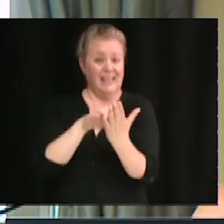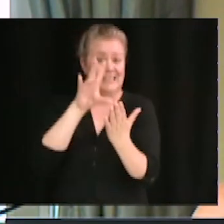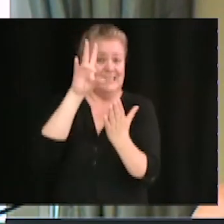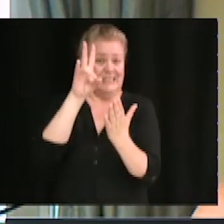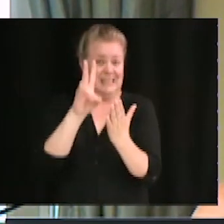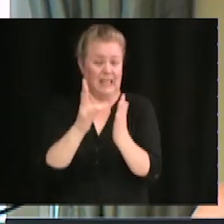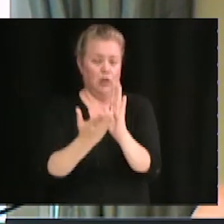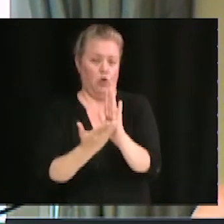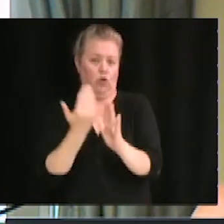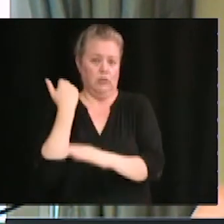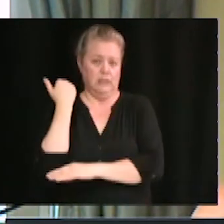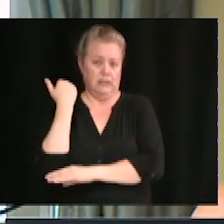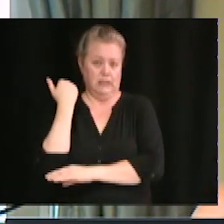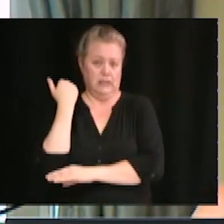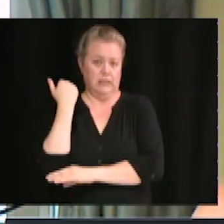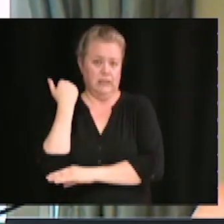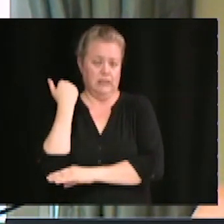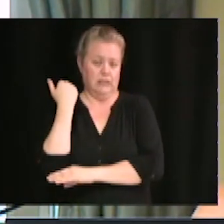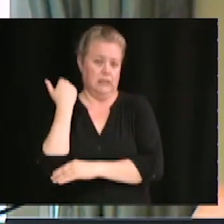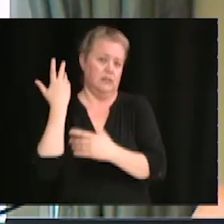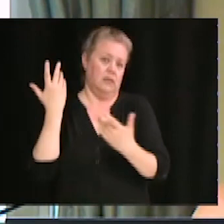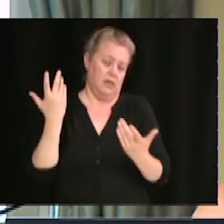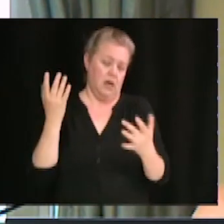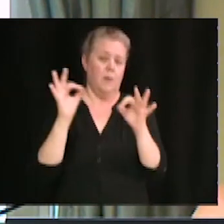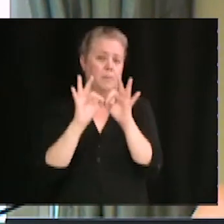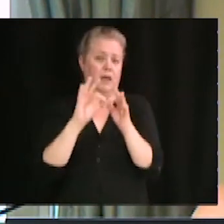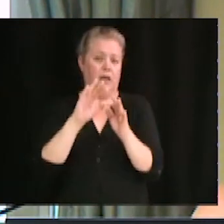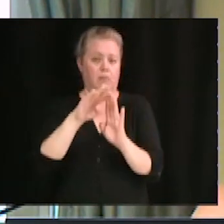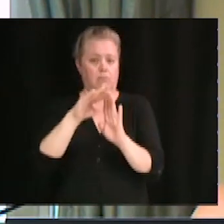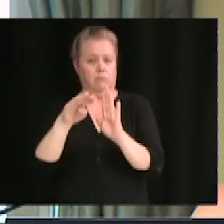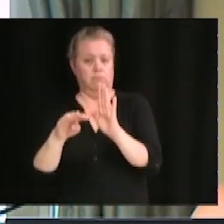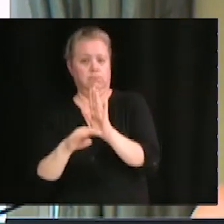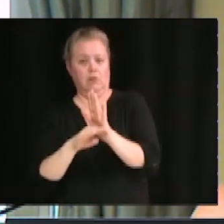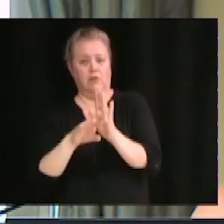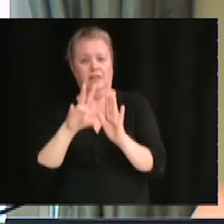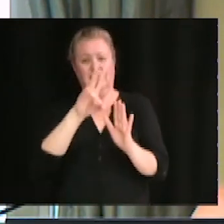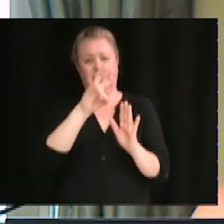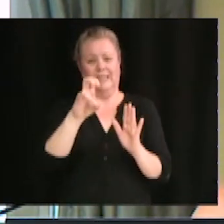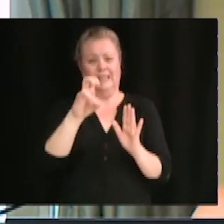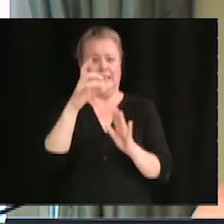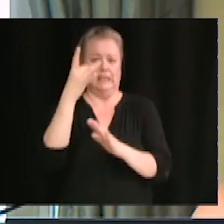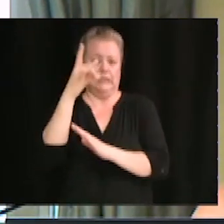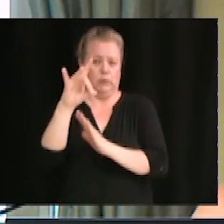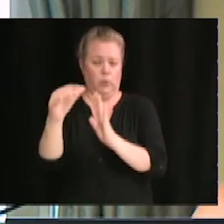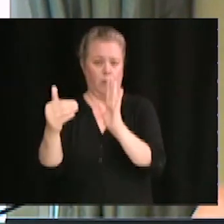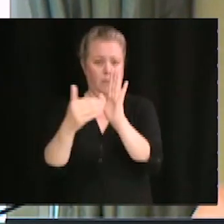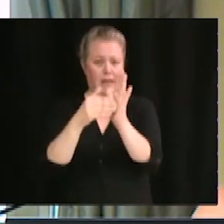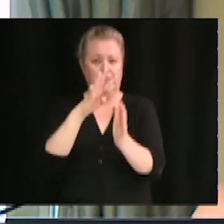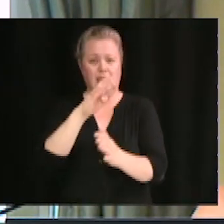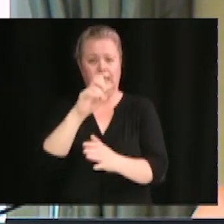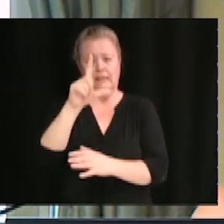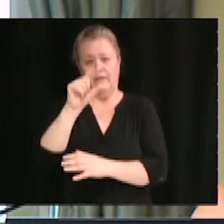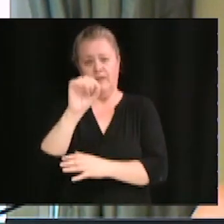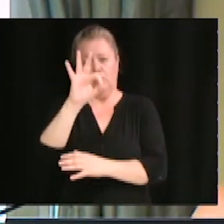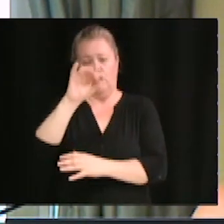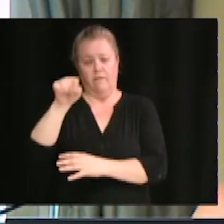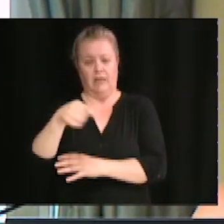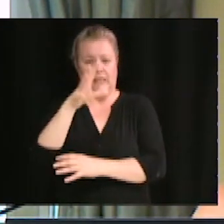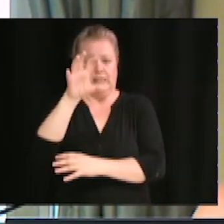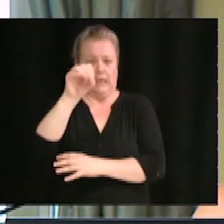bord de roue de soumission, portant ainsi le prix soumis à 718 429,50 $.